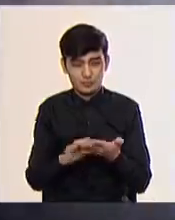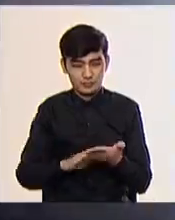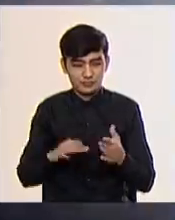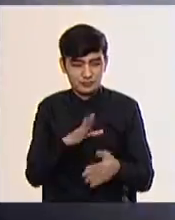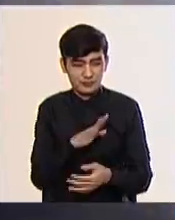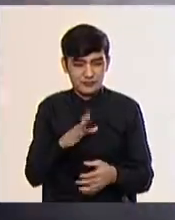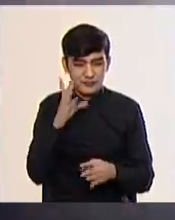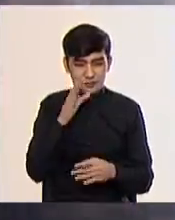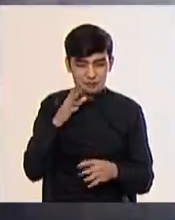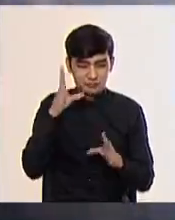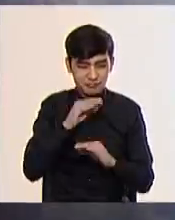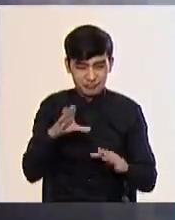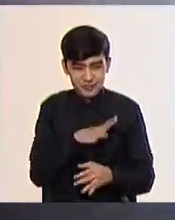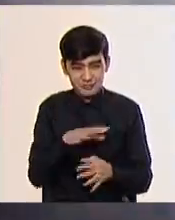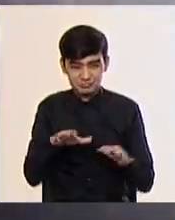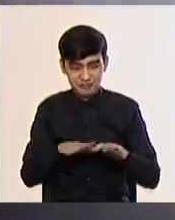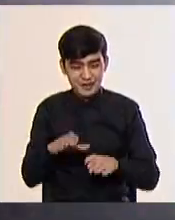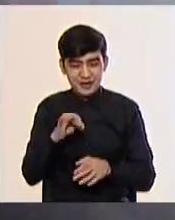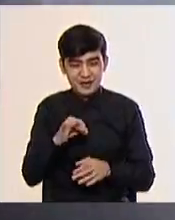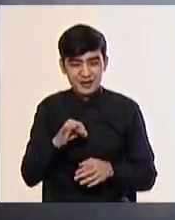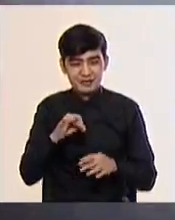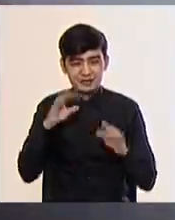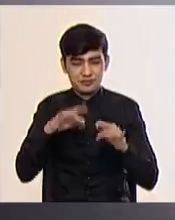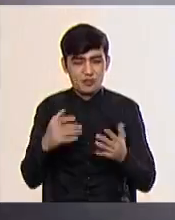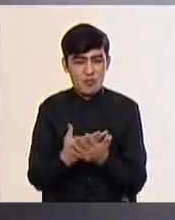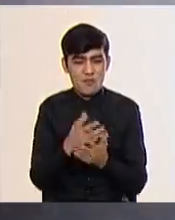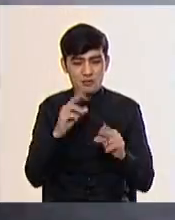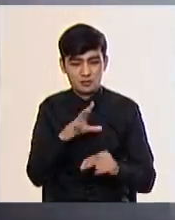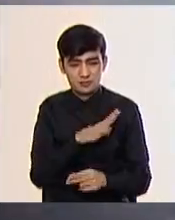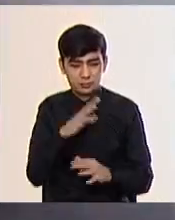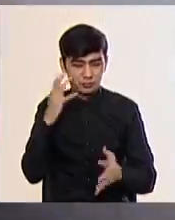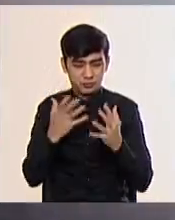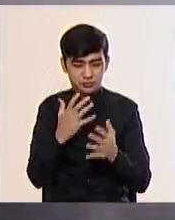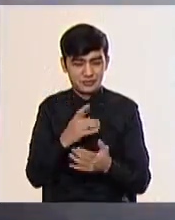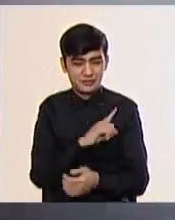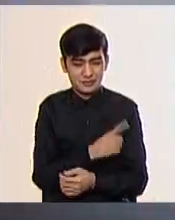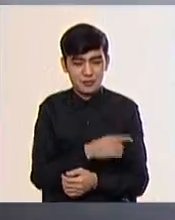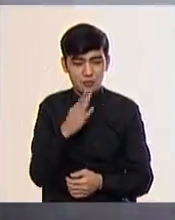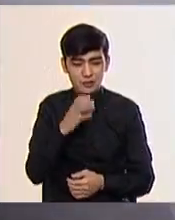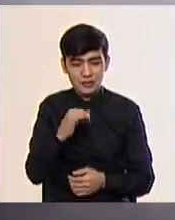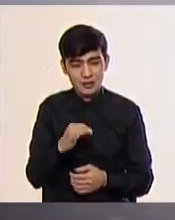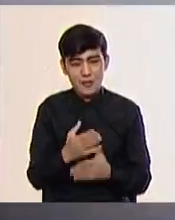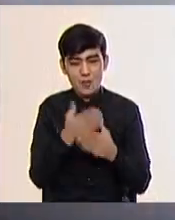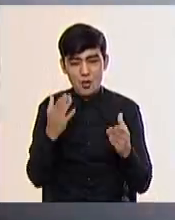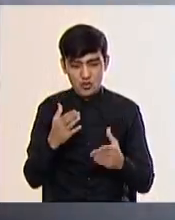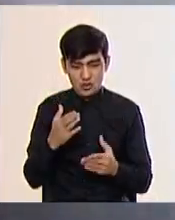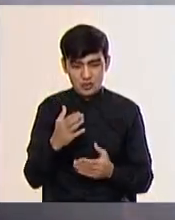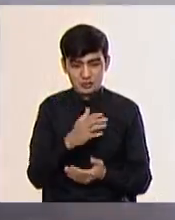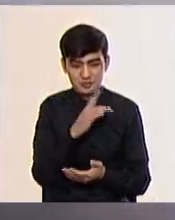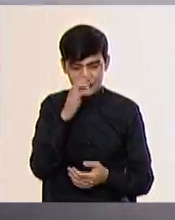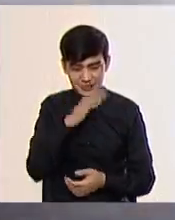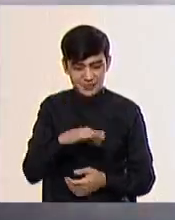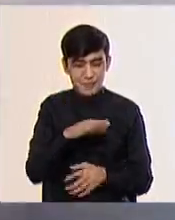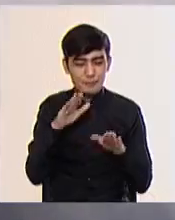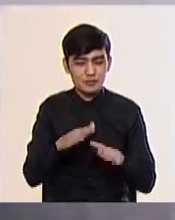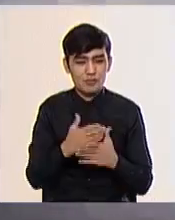после прошлого снегопада, как синоптики обещают новую снежную бурю. Непогода ожидается на большей части территории страны.